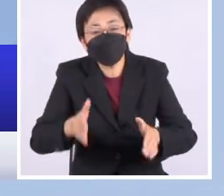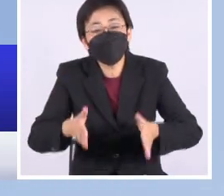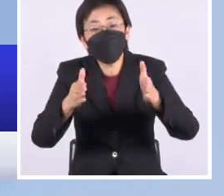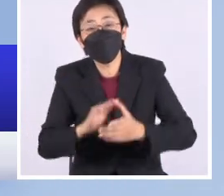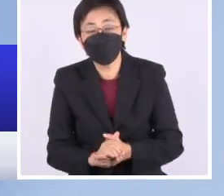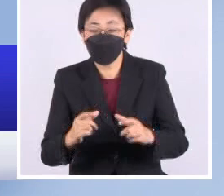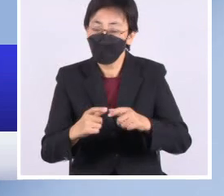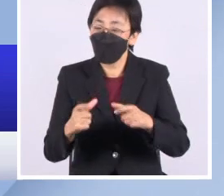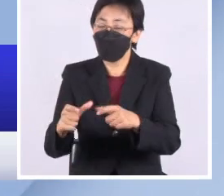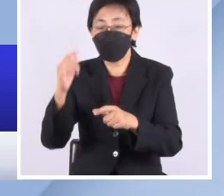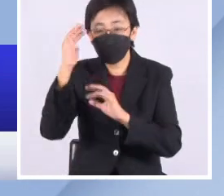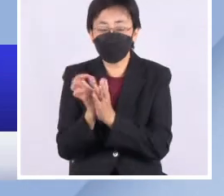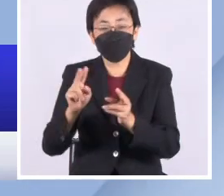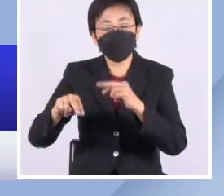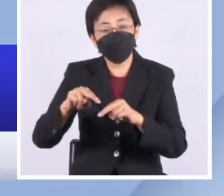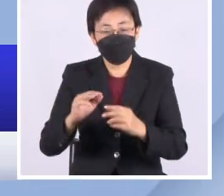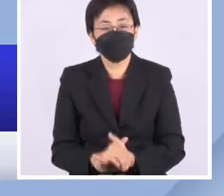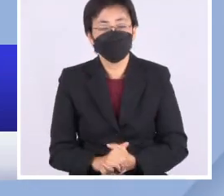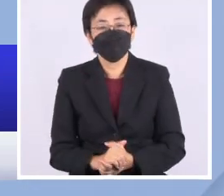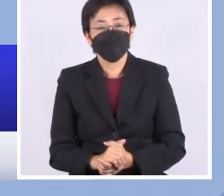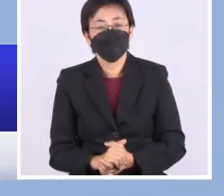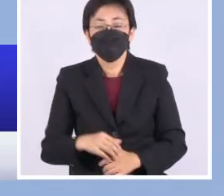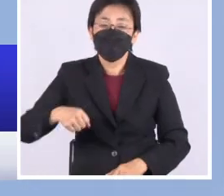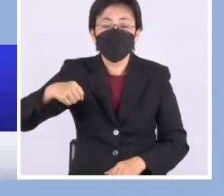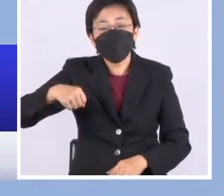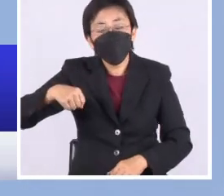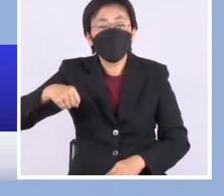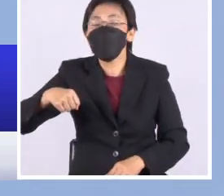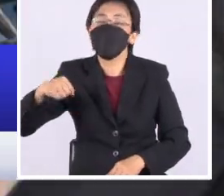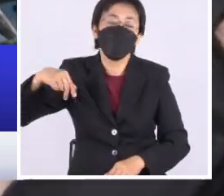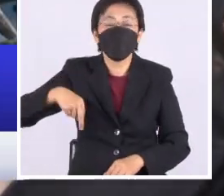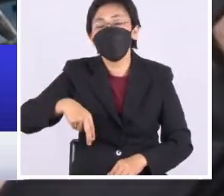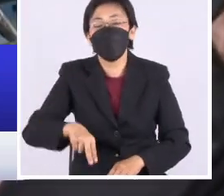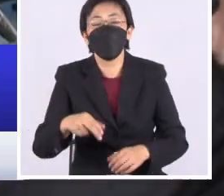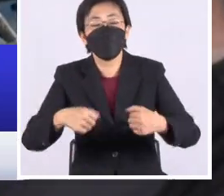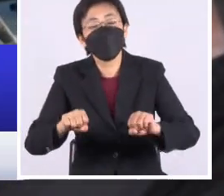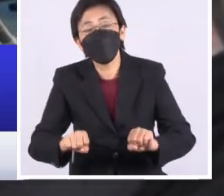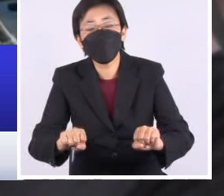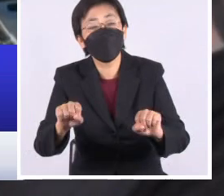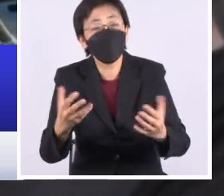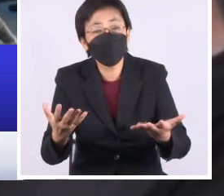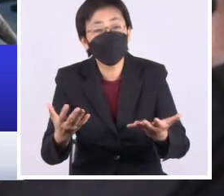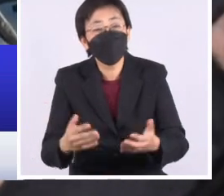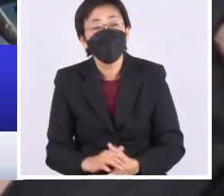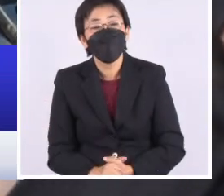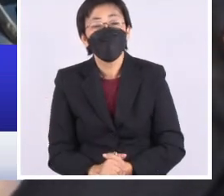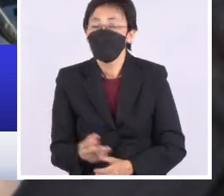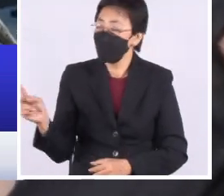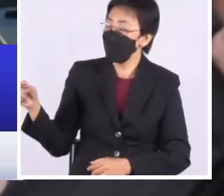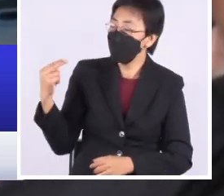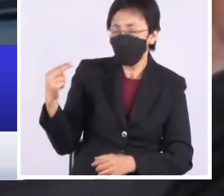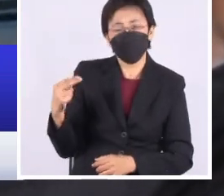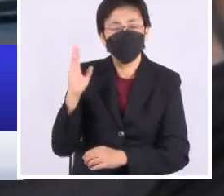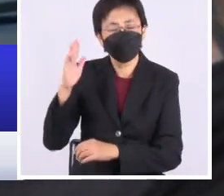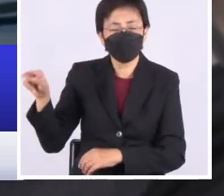ำรวจตรวจแล้วมันก็ยังขี่ถือถุงลงมาแล้วก็เดินขี่รถออกไปมันก็หันมามองพวกเราอะคือมองหน้าแบบแปลกๆไ